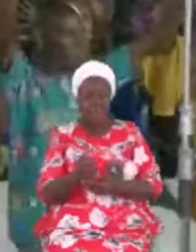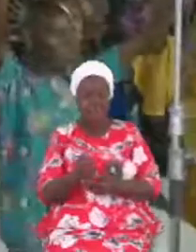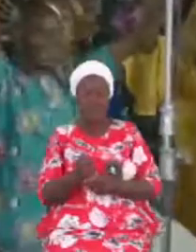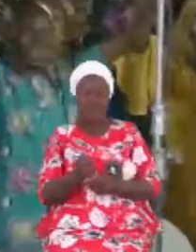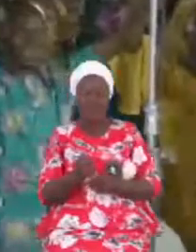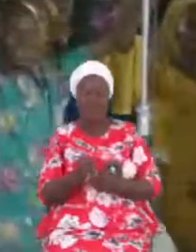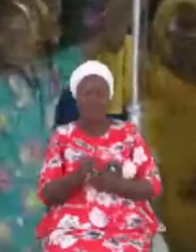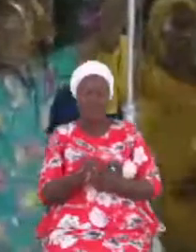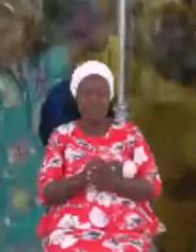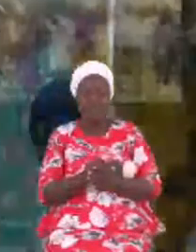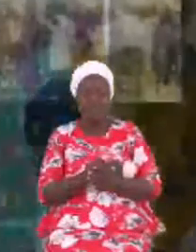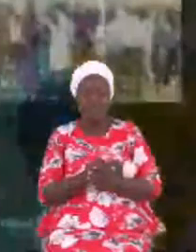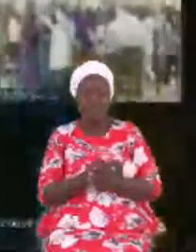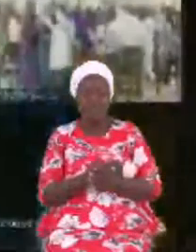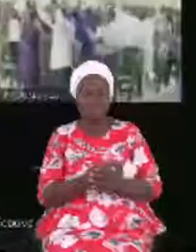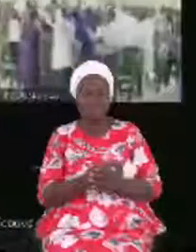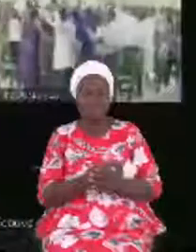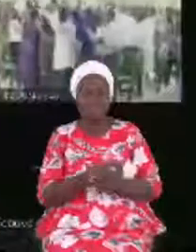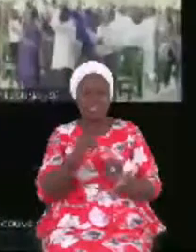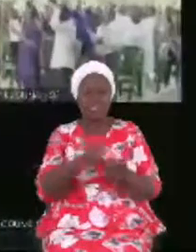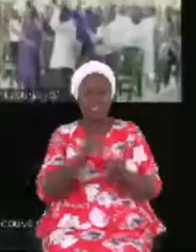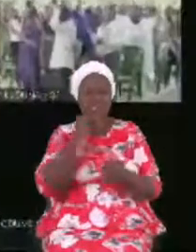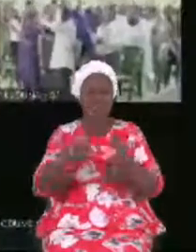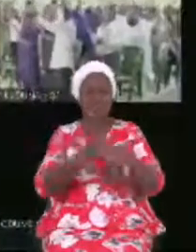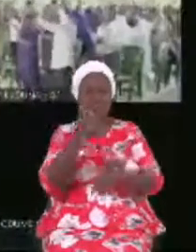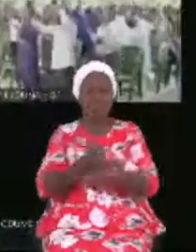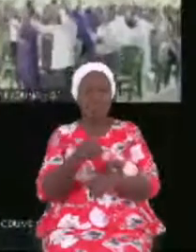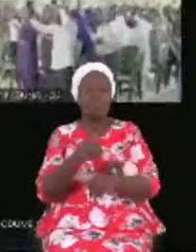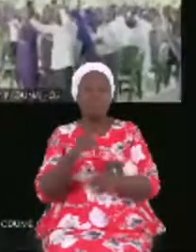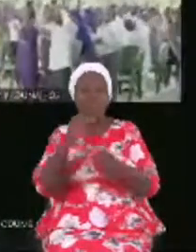C'est confirmé, c'est confirmé, c'est confirmé.